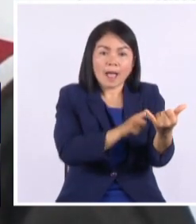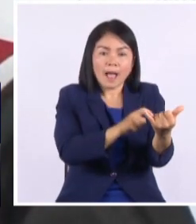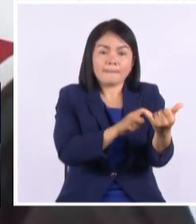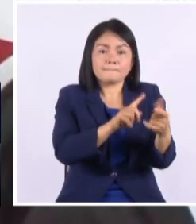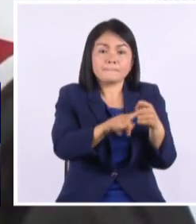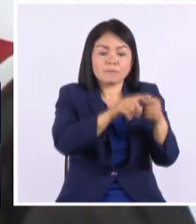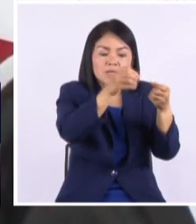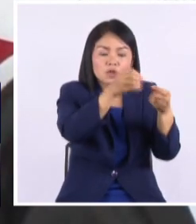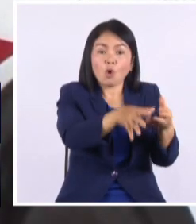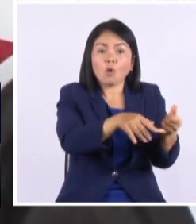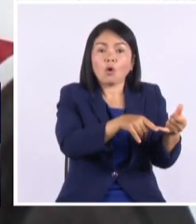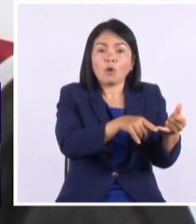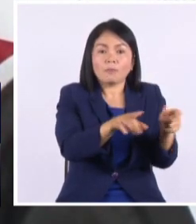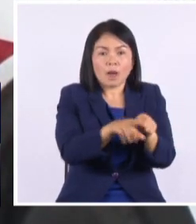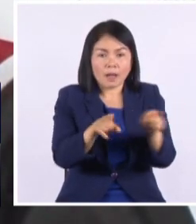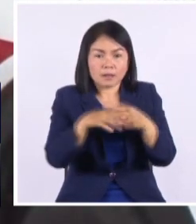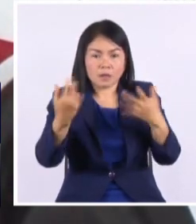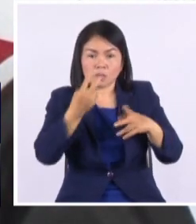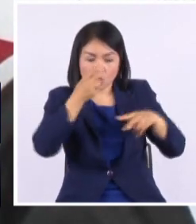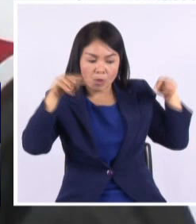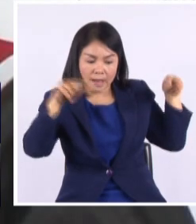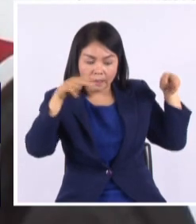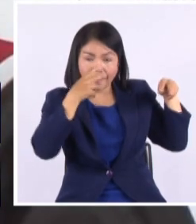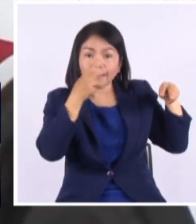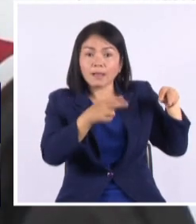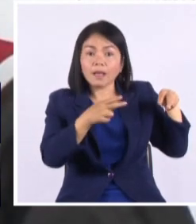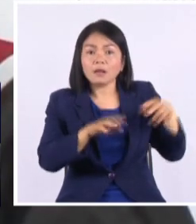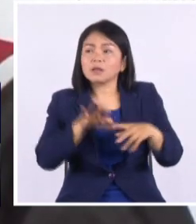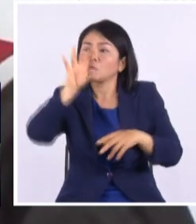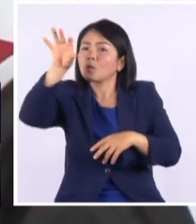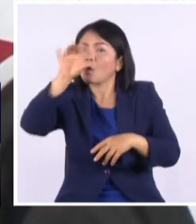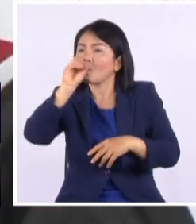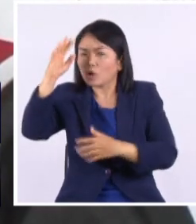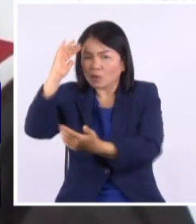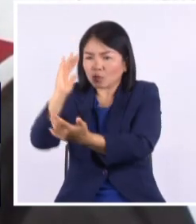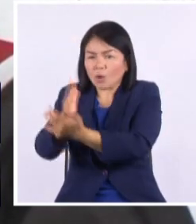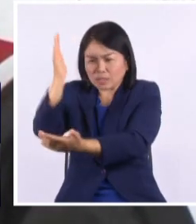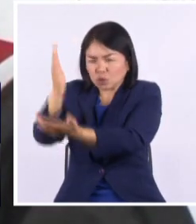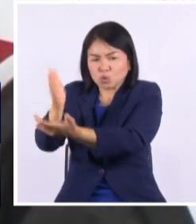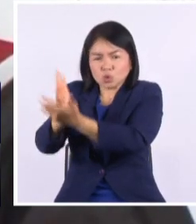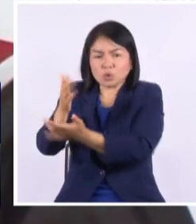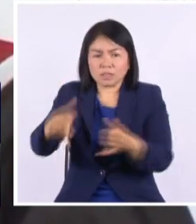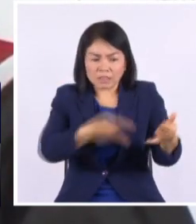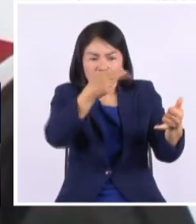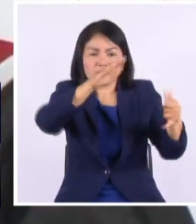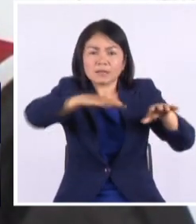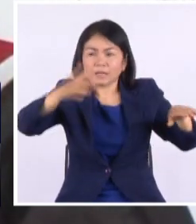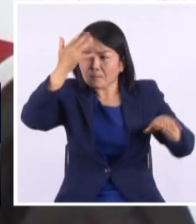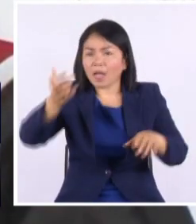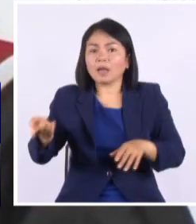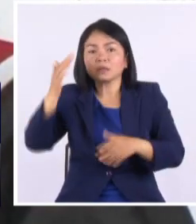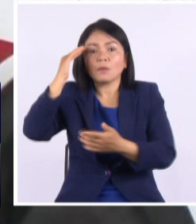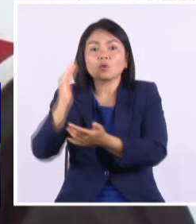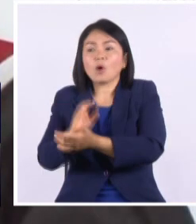อกอยู่ข้างๆครับค่ะที่พูดเหตุการณ์นะครับคนนึงนั้นร้องตะโกนบอกตำรวจว่ายิ่งเด็กทำไมแล้วตำรวจตอบกลับว่า